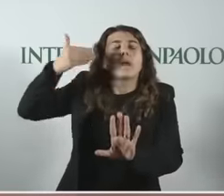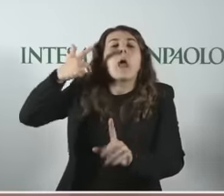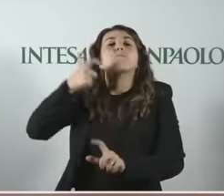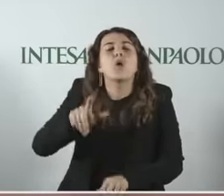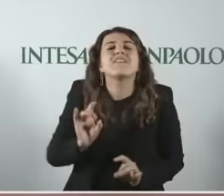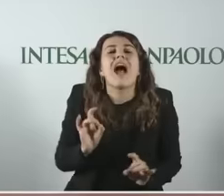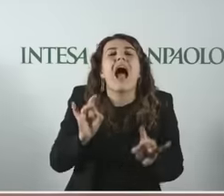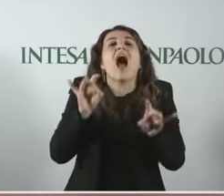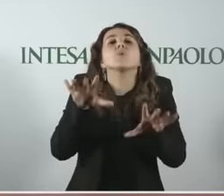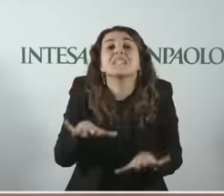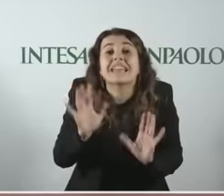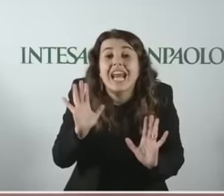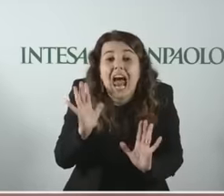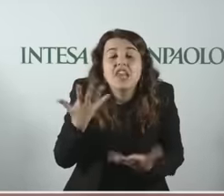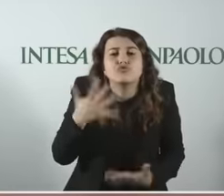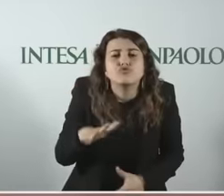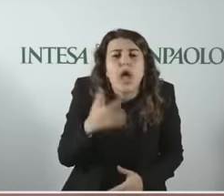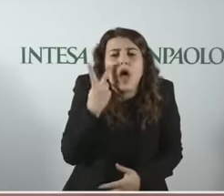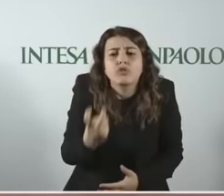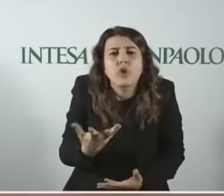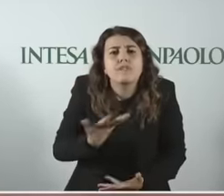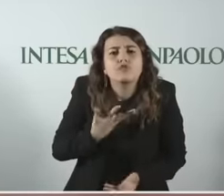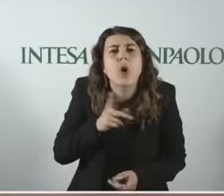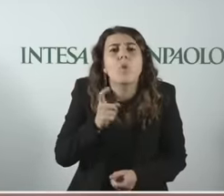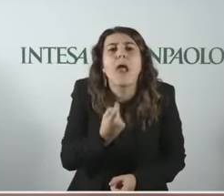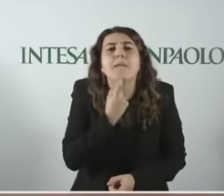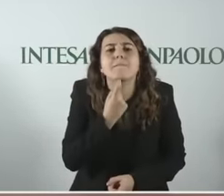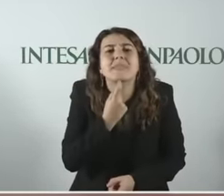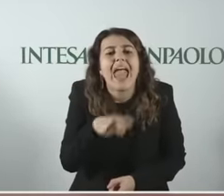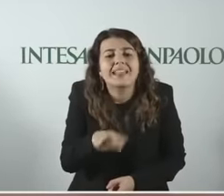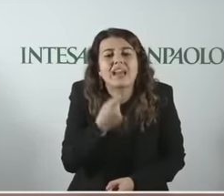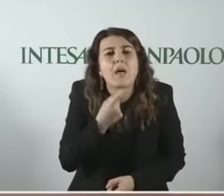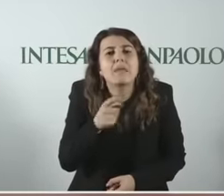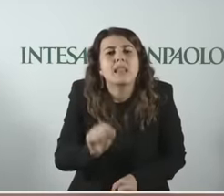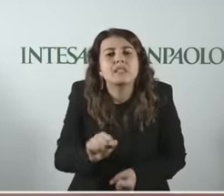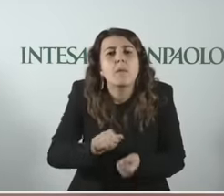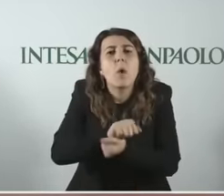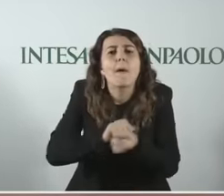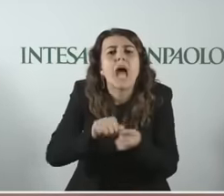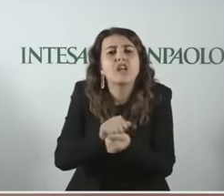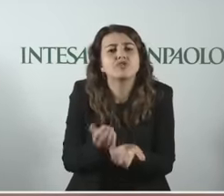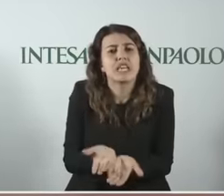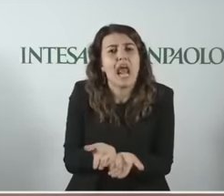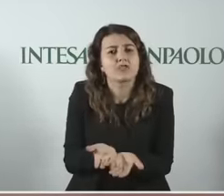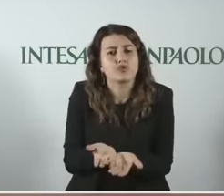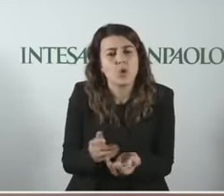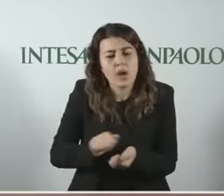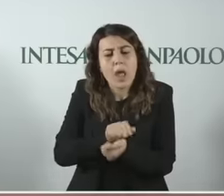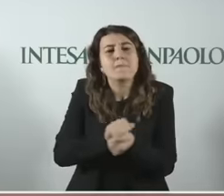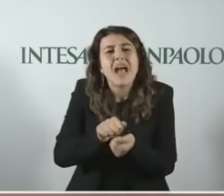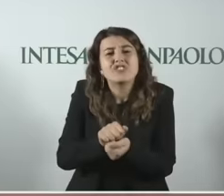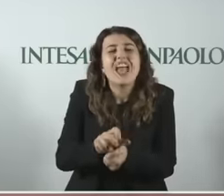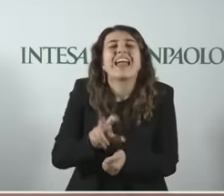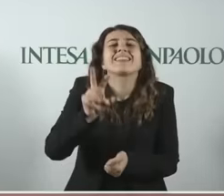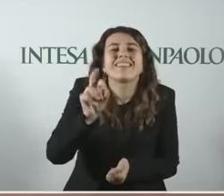Australia hanno trovato pietre da macinazione che che hanno datato a